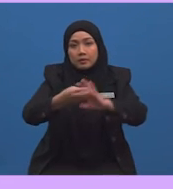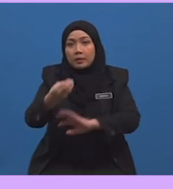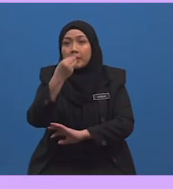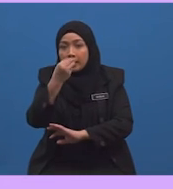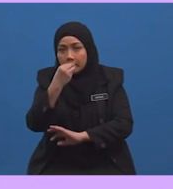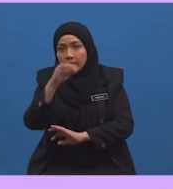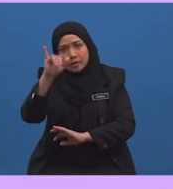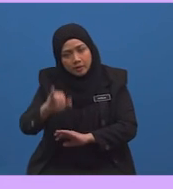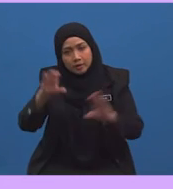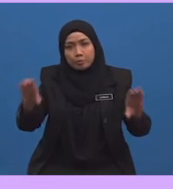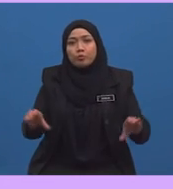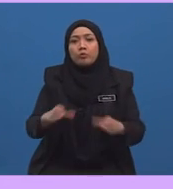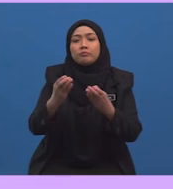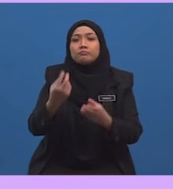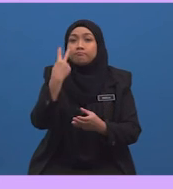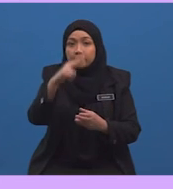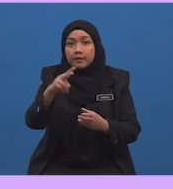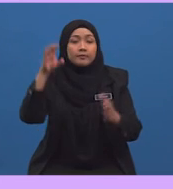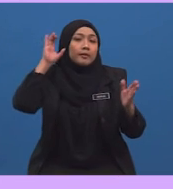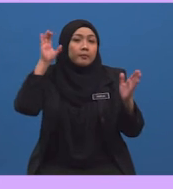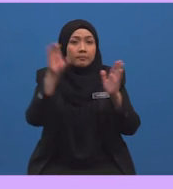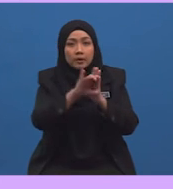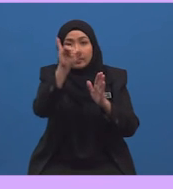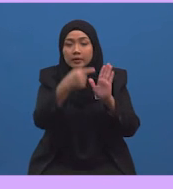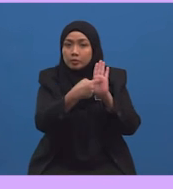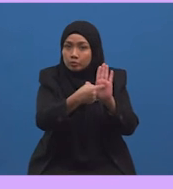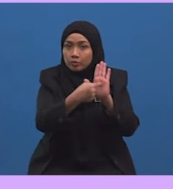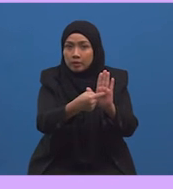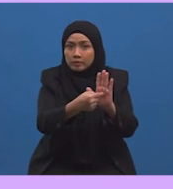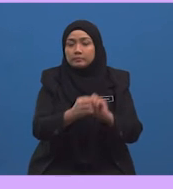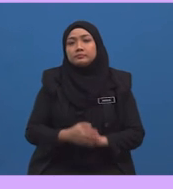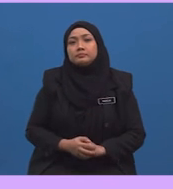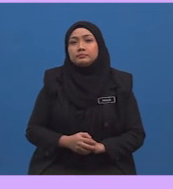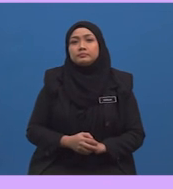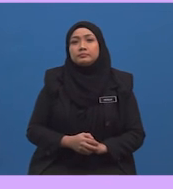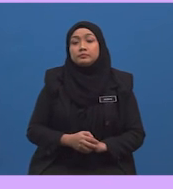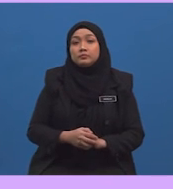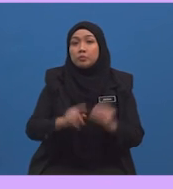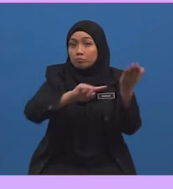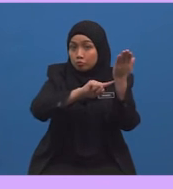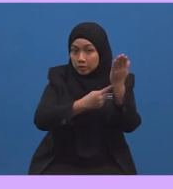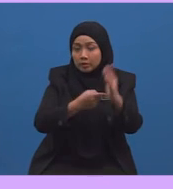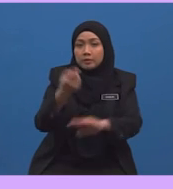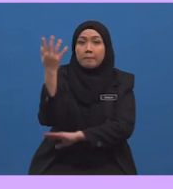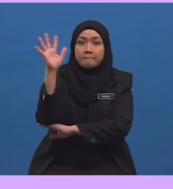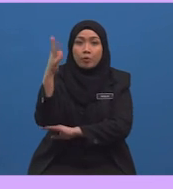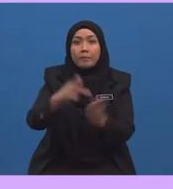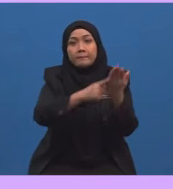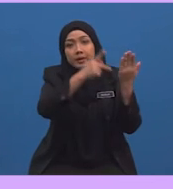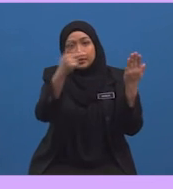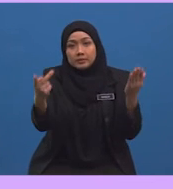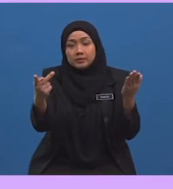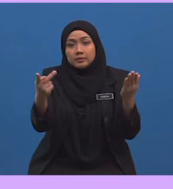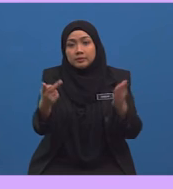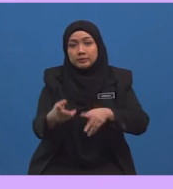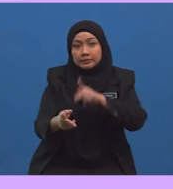Jawapan soalan ini berdasarkan slide yang ditunjukkan. Kita mulakan dengan pokok padi di bahagian tengah